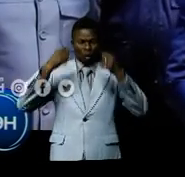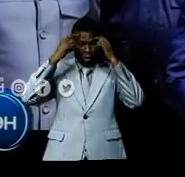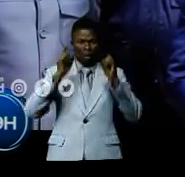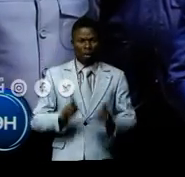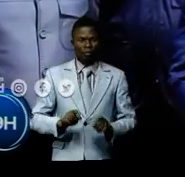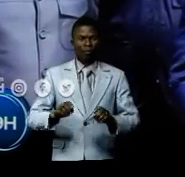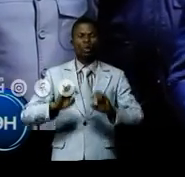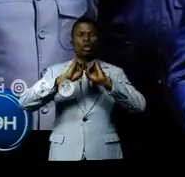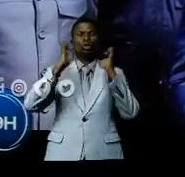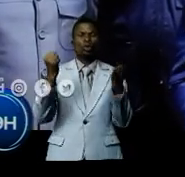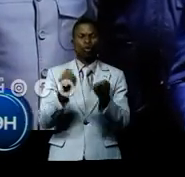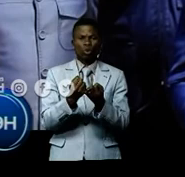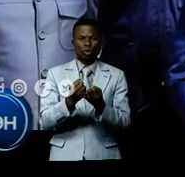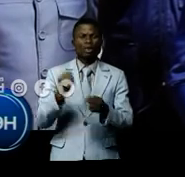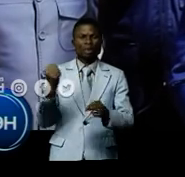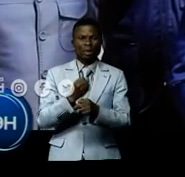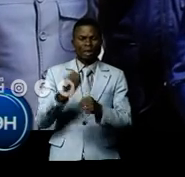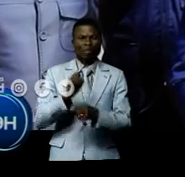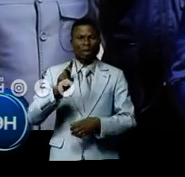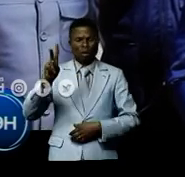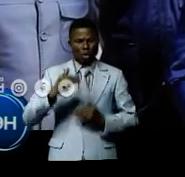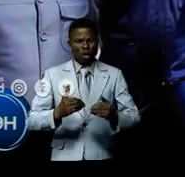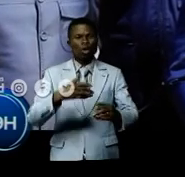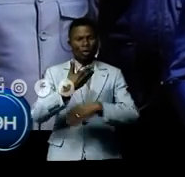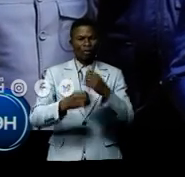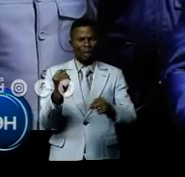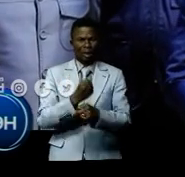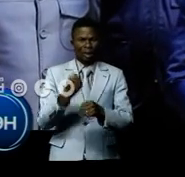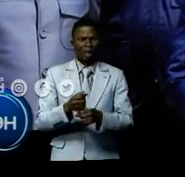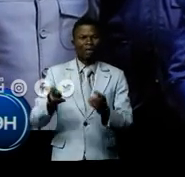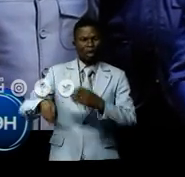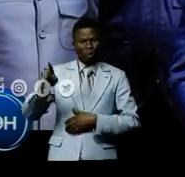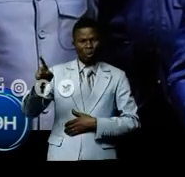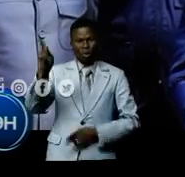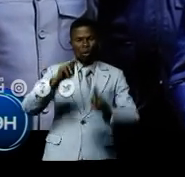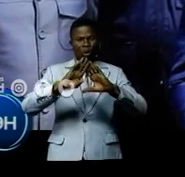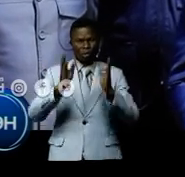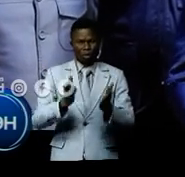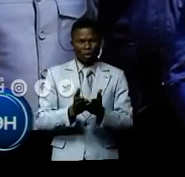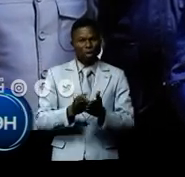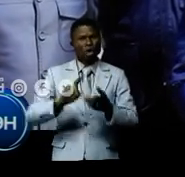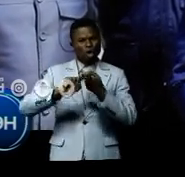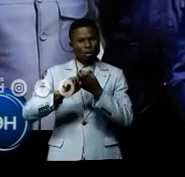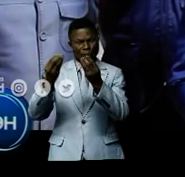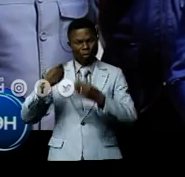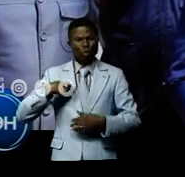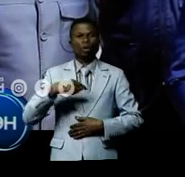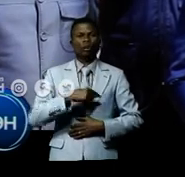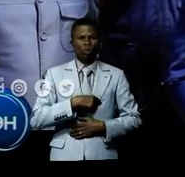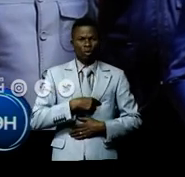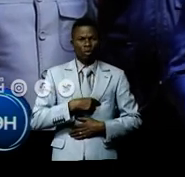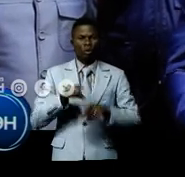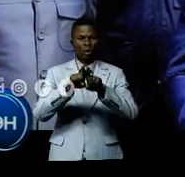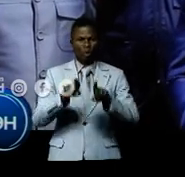de cette entreprise publique de continuer d'entreprendre des actions en Ituri. Que la population puisse faire confiance au chef de l'État